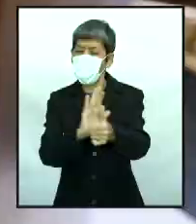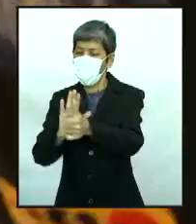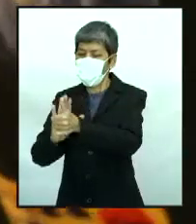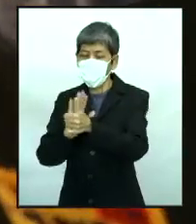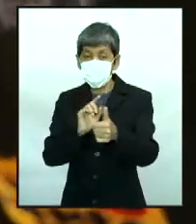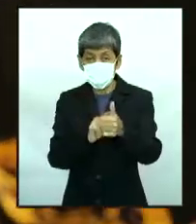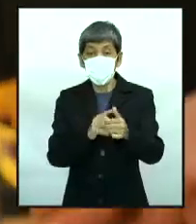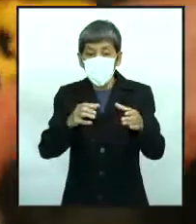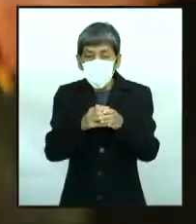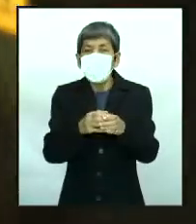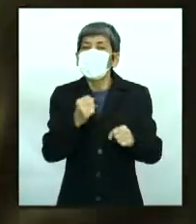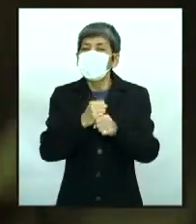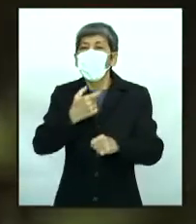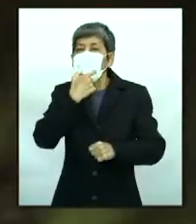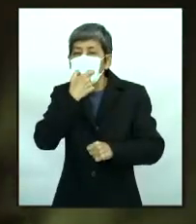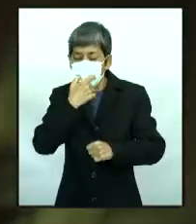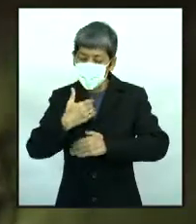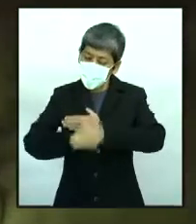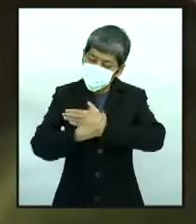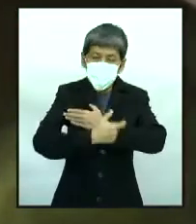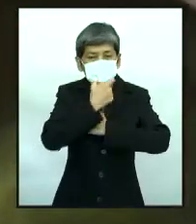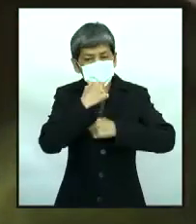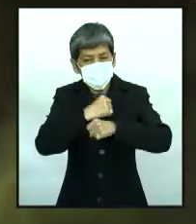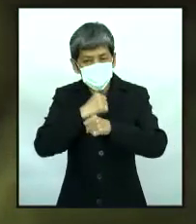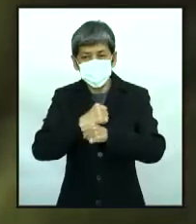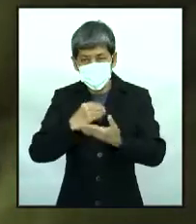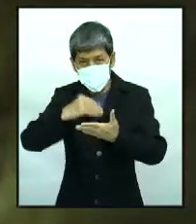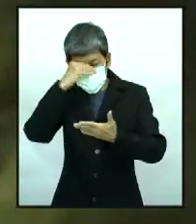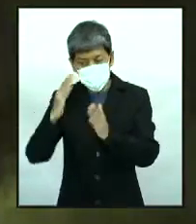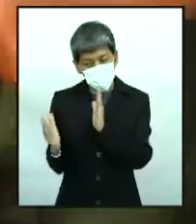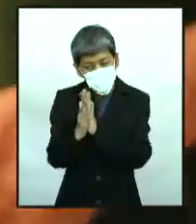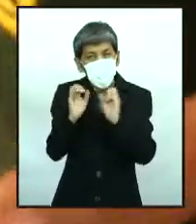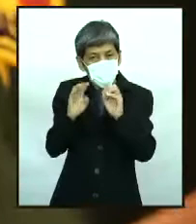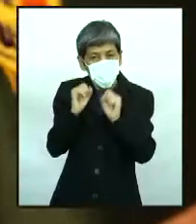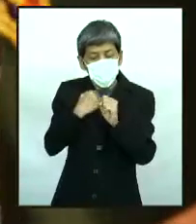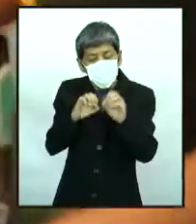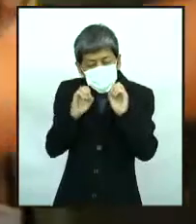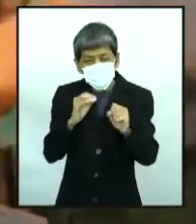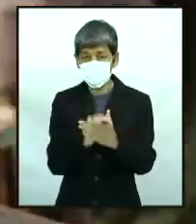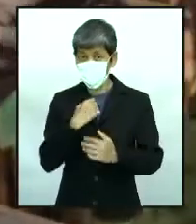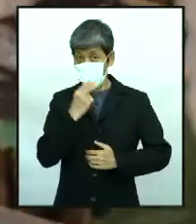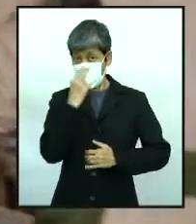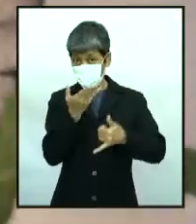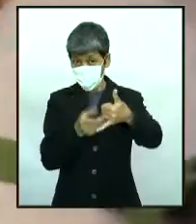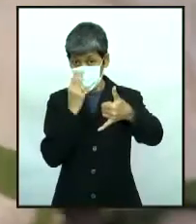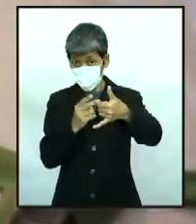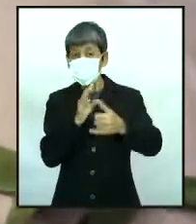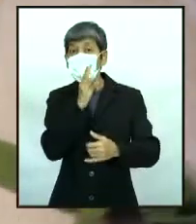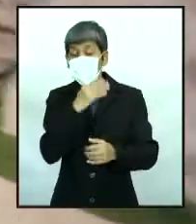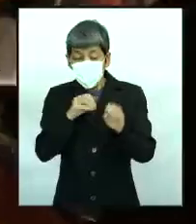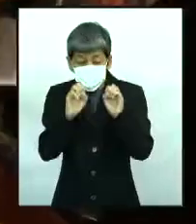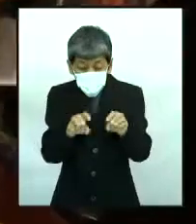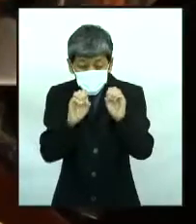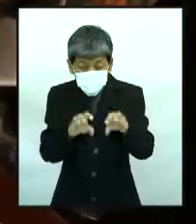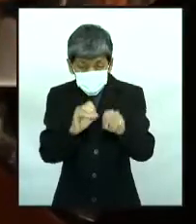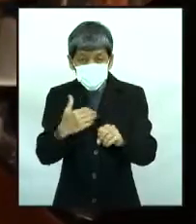ตเสียงเลือกกลุ่มอาหารขนมอบและเบเกอรี่เพราะฉะนั้นเขาก็จะเรียนกับครูตลอดนะคะสิ่งสำคัญก็คือเวลาสอนเสีย